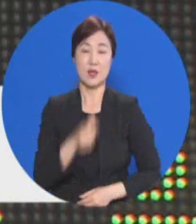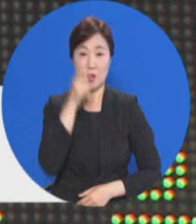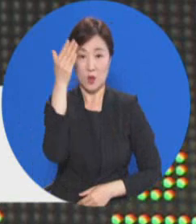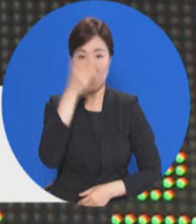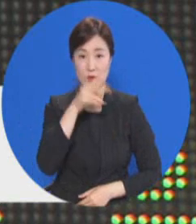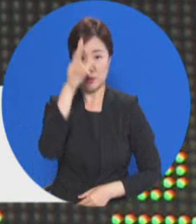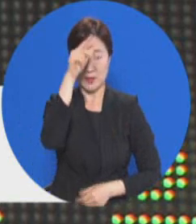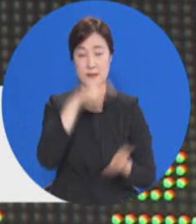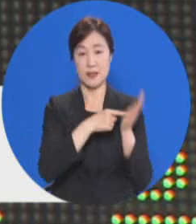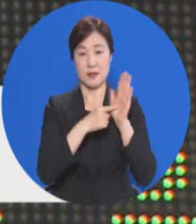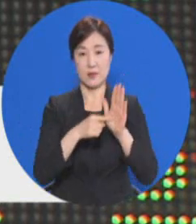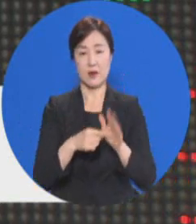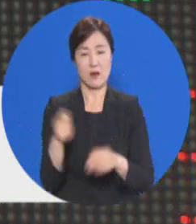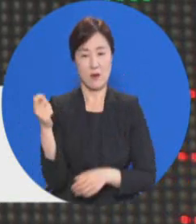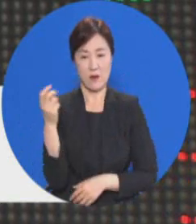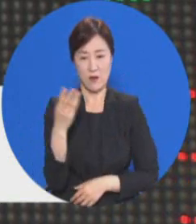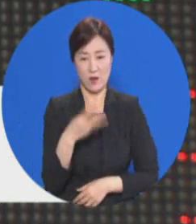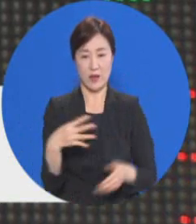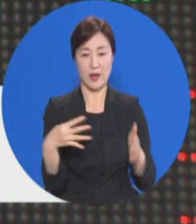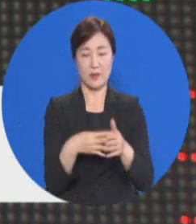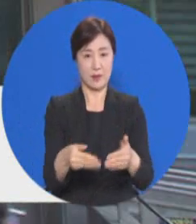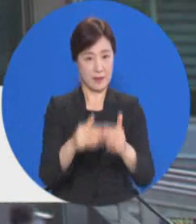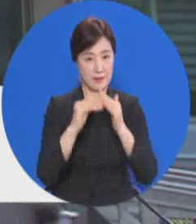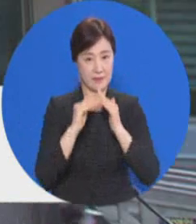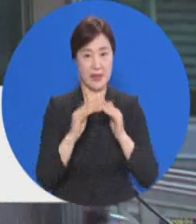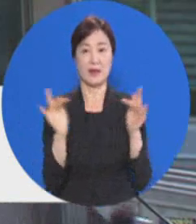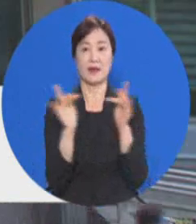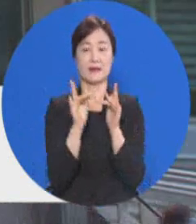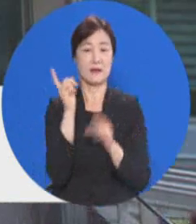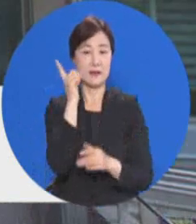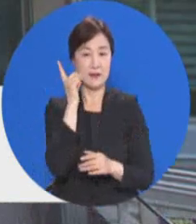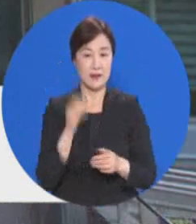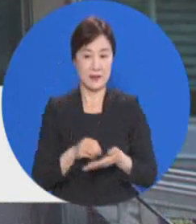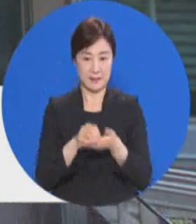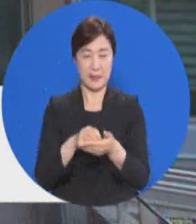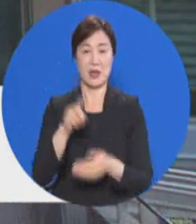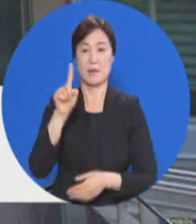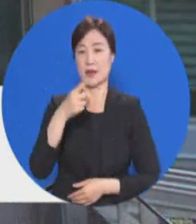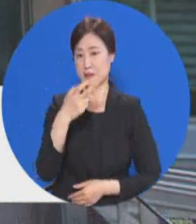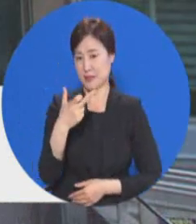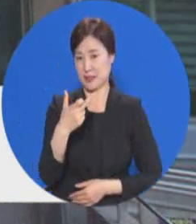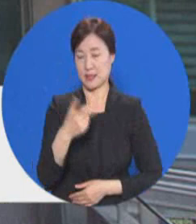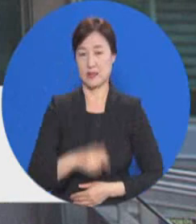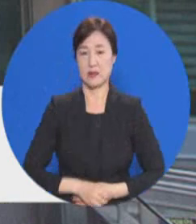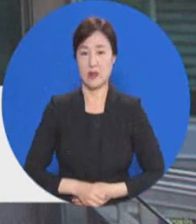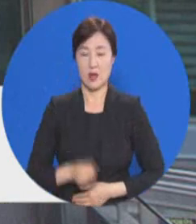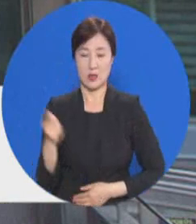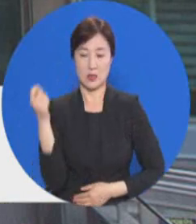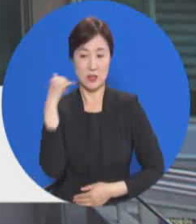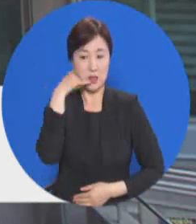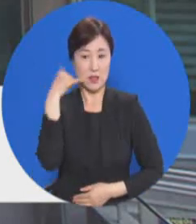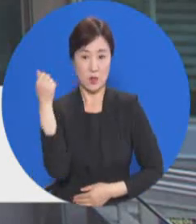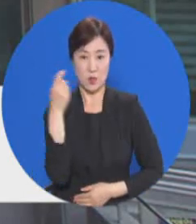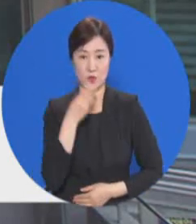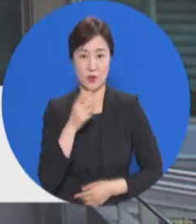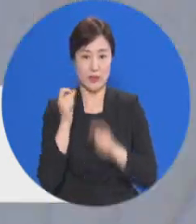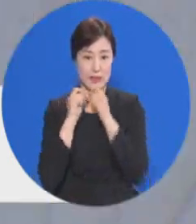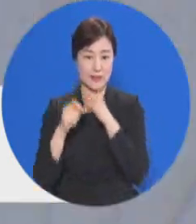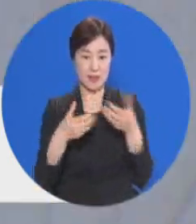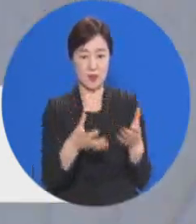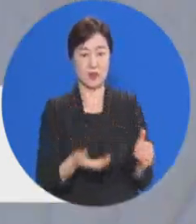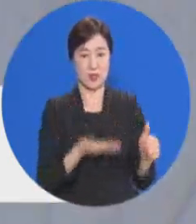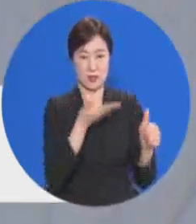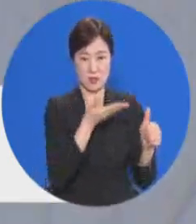여수경찰서에 따르면 여러 개의 법인을 통해 인터넷 전화기 117개에 가입해 번호를 보이스피싱 조직에 넘긴